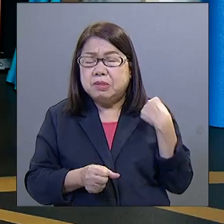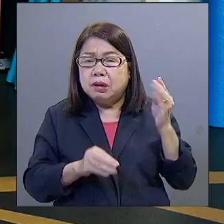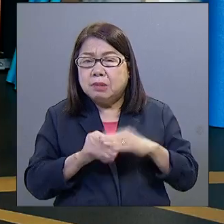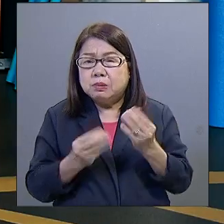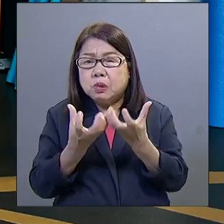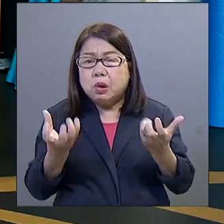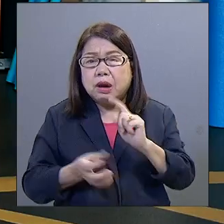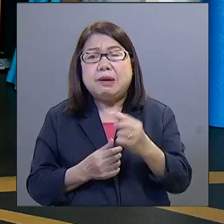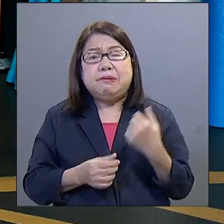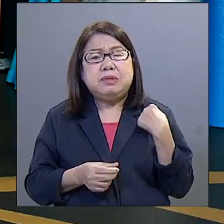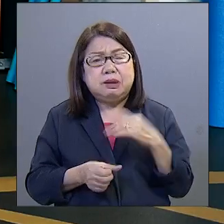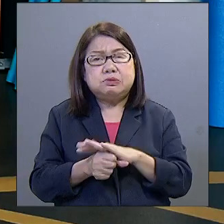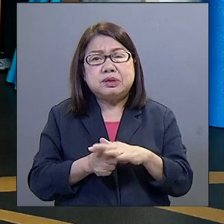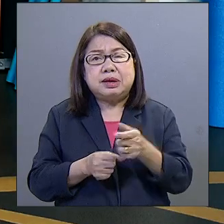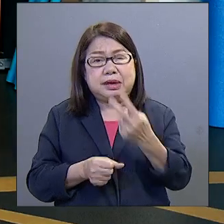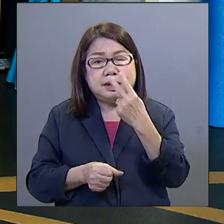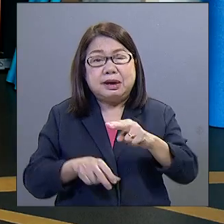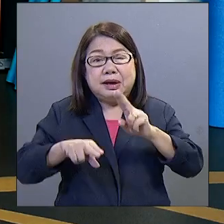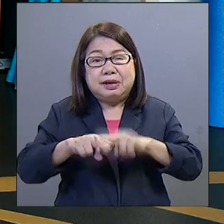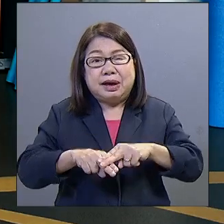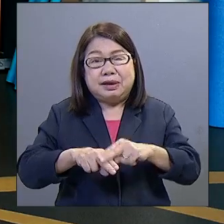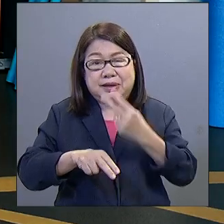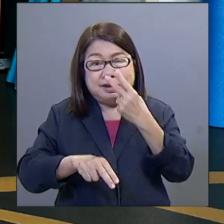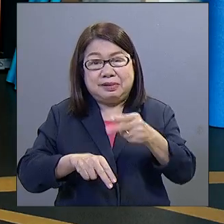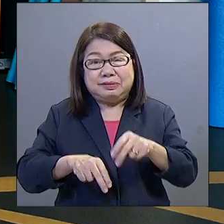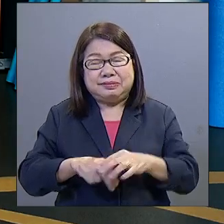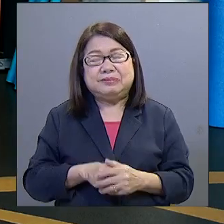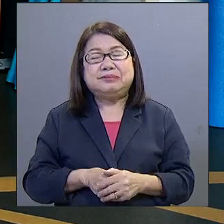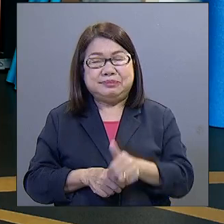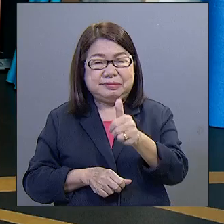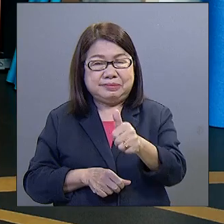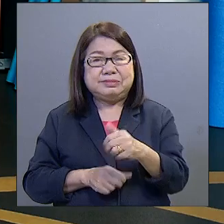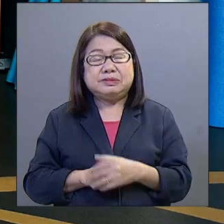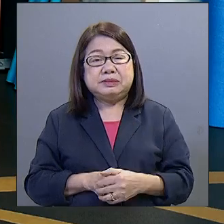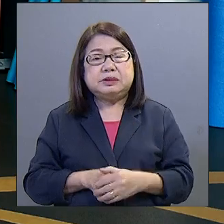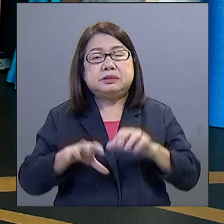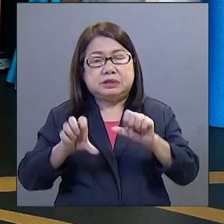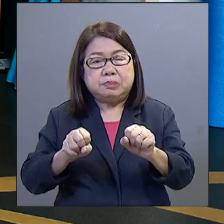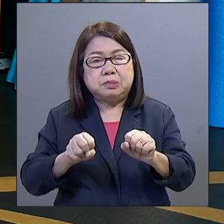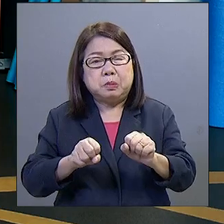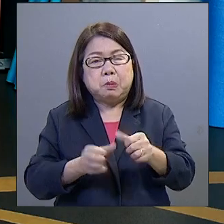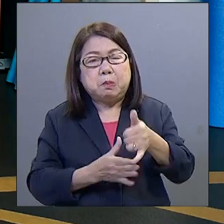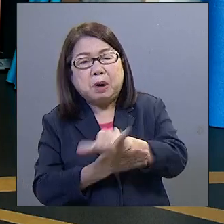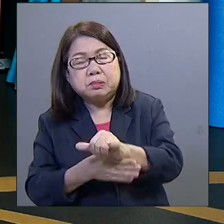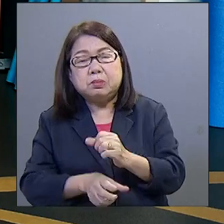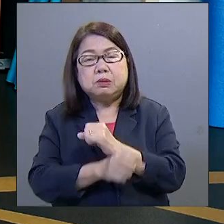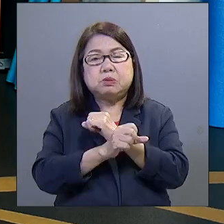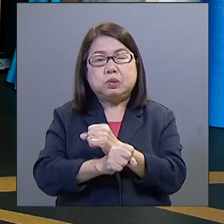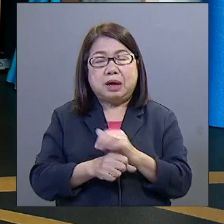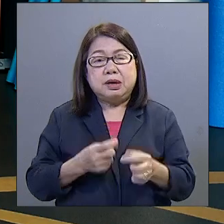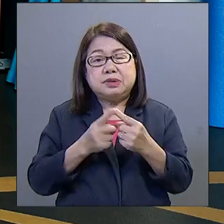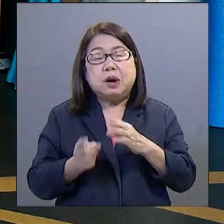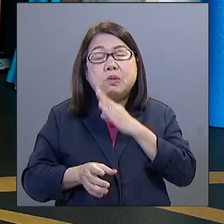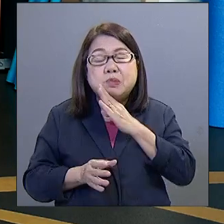รณ์มีไม่เยอะเลยค่ะมีแค่นี้เก้าอี้หนึ่งตัวนะคะที่ช่วยเหมือนแค่ป้องกันการล้มเนาะแต่ถ้าเกิดว่าผู้สูงอายุหรือว่าคนดู